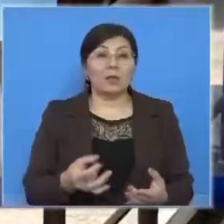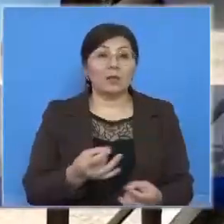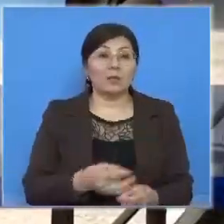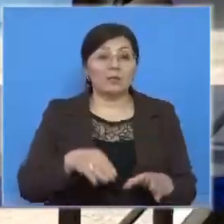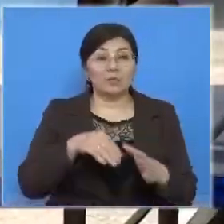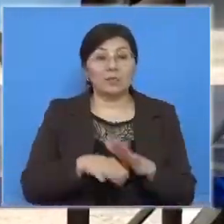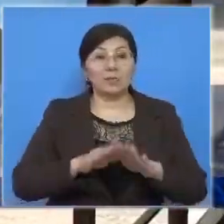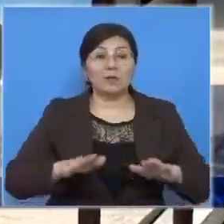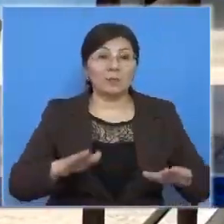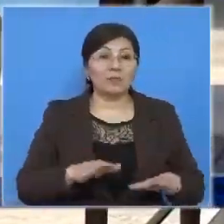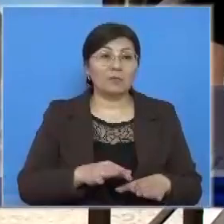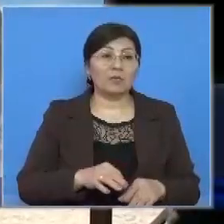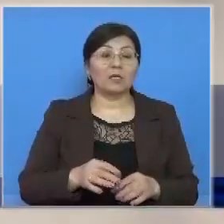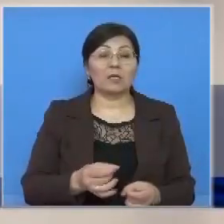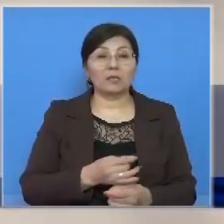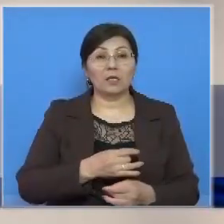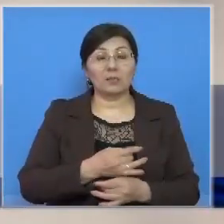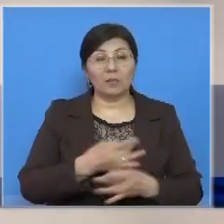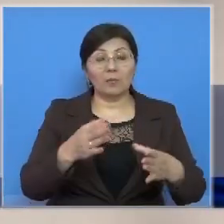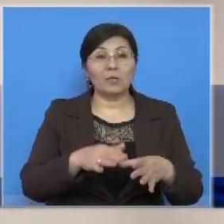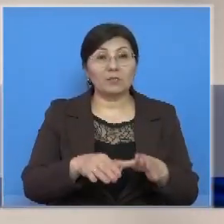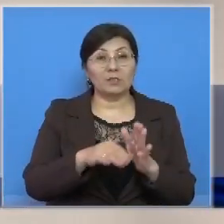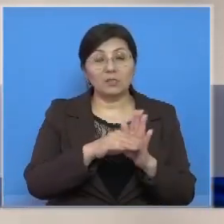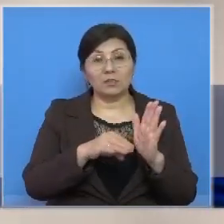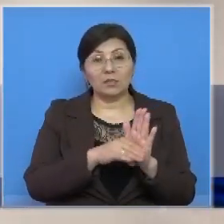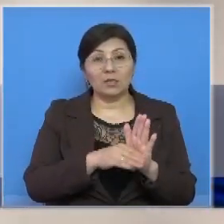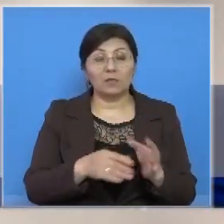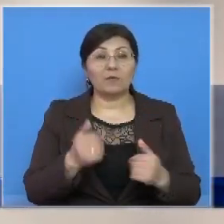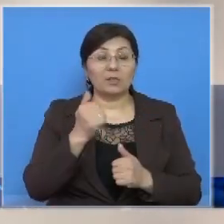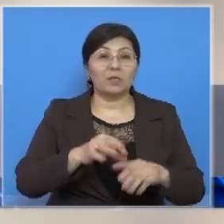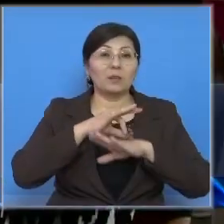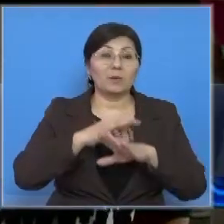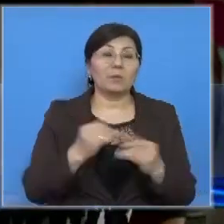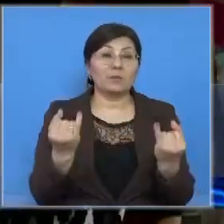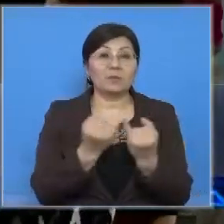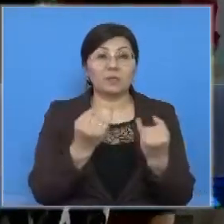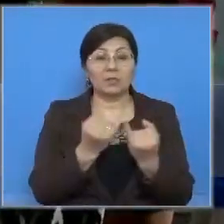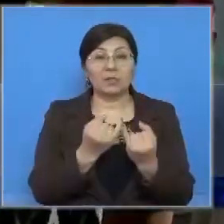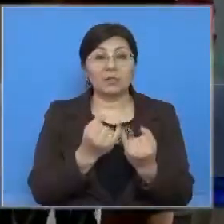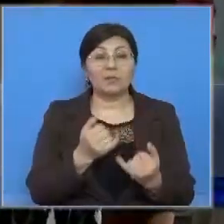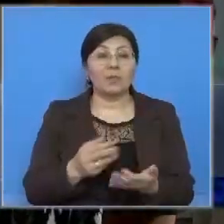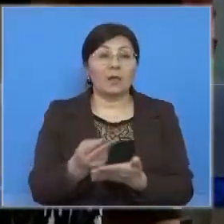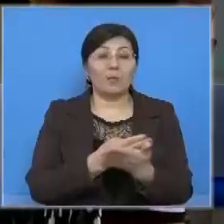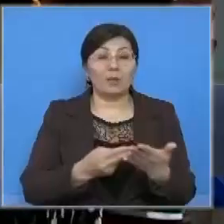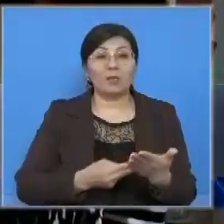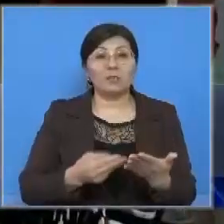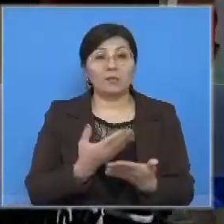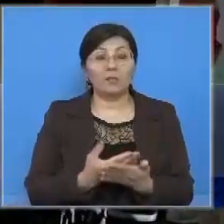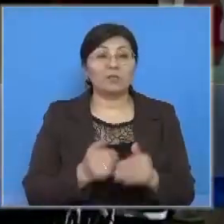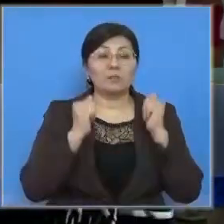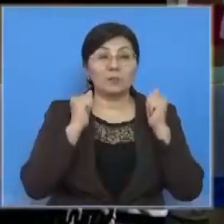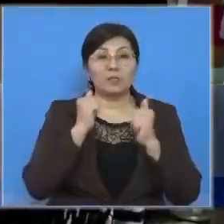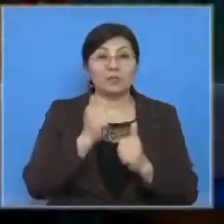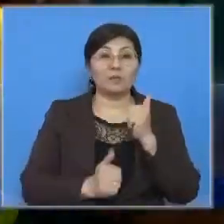среди подростков был организован праздничный концерт и проведены конкурсы. Для маленьких гостей были проведены конкурсы по рисованию на асфальте и